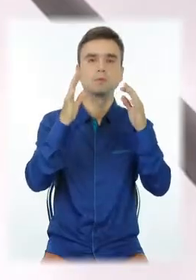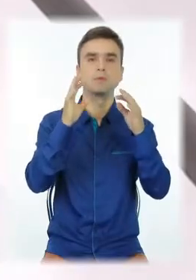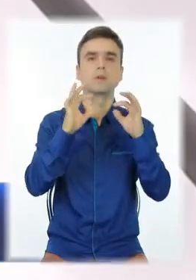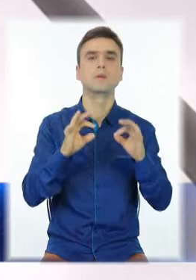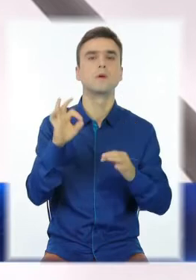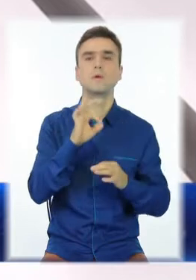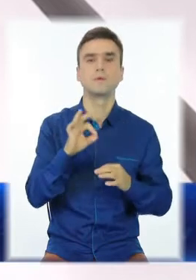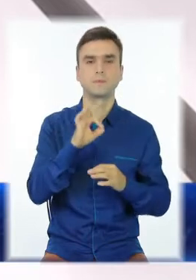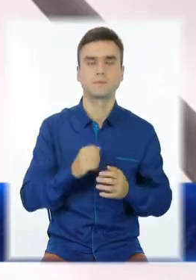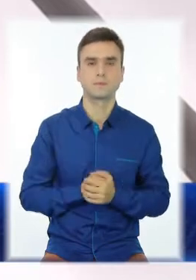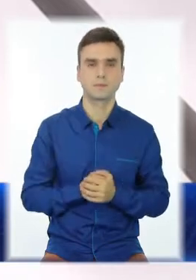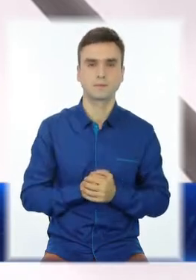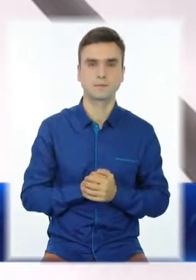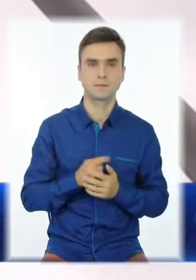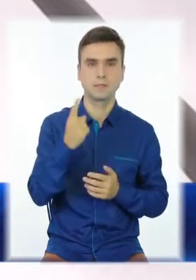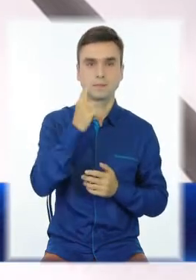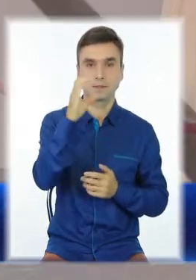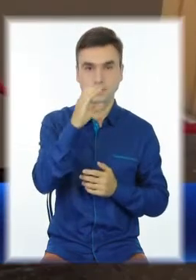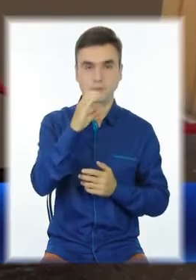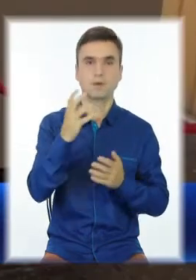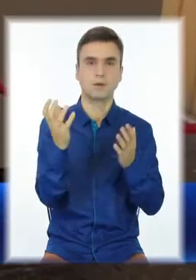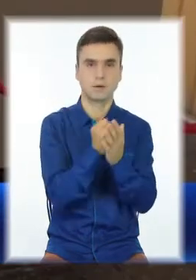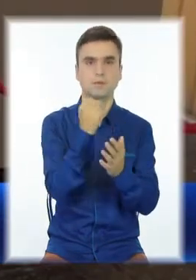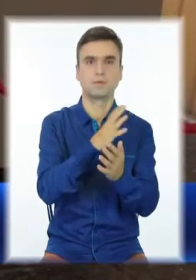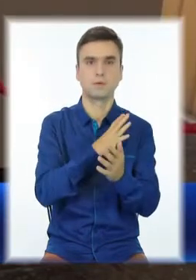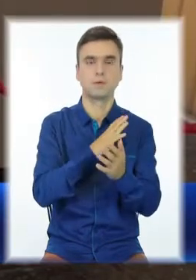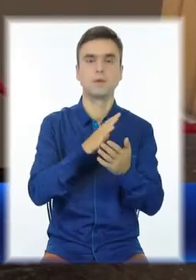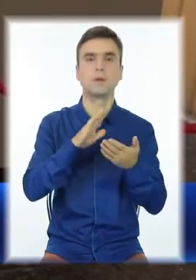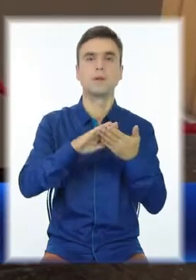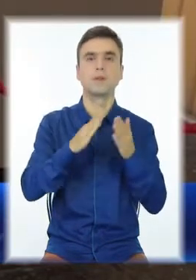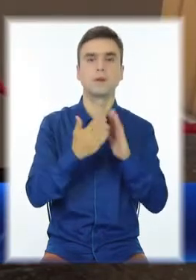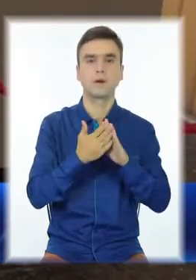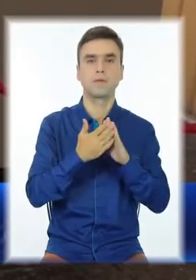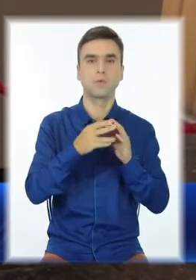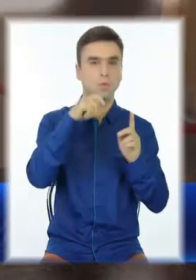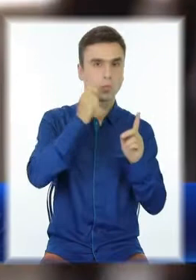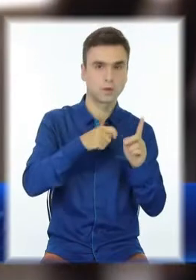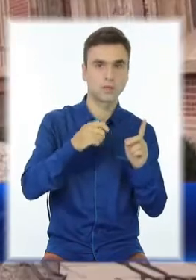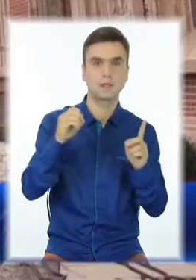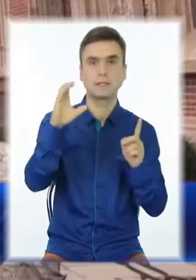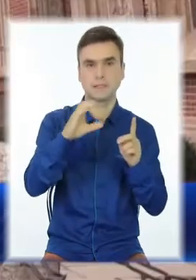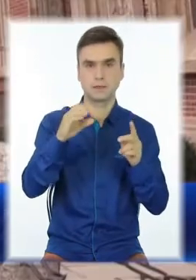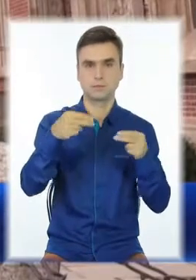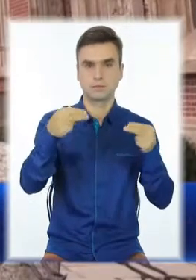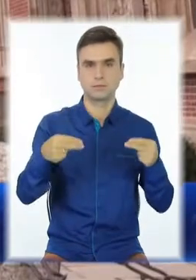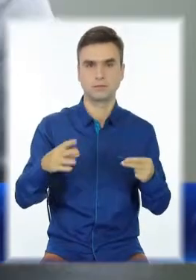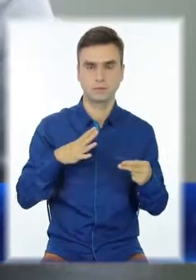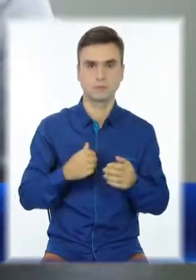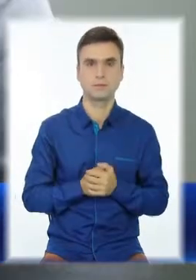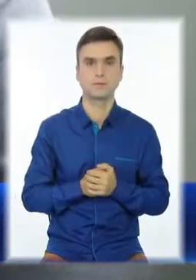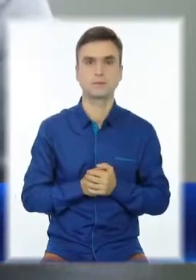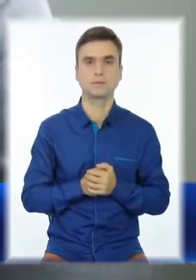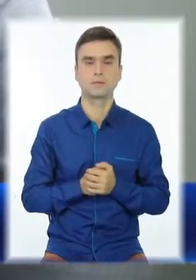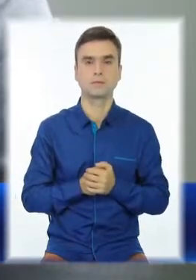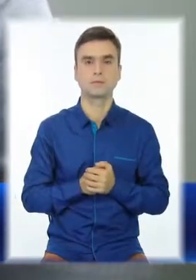Поговоримо про таке. Здобули. 1 вересня офіційно набула чинності угода про асоціацію між Україною та Євросоюзом.